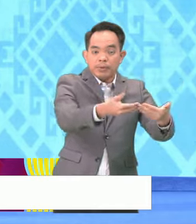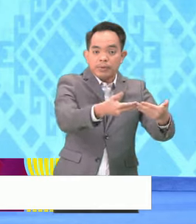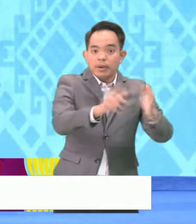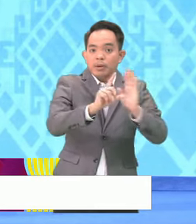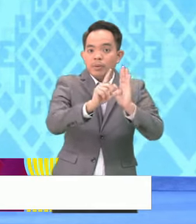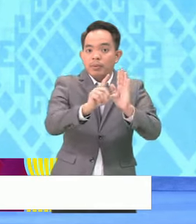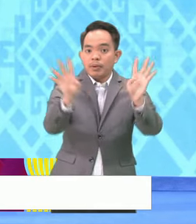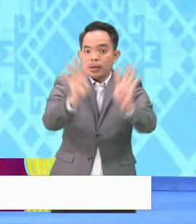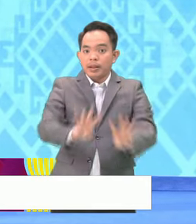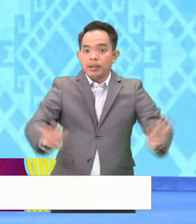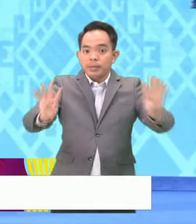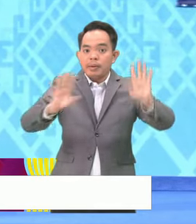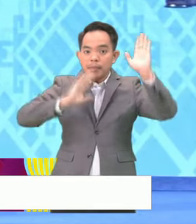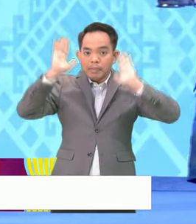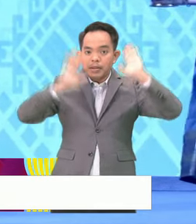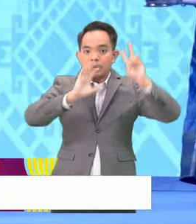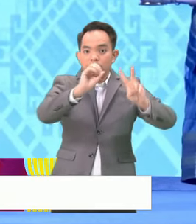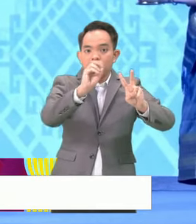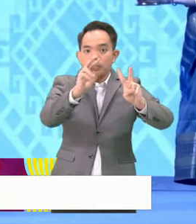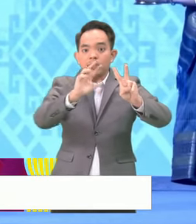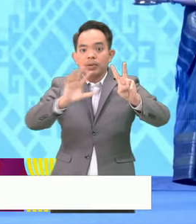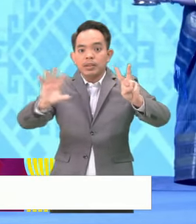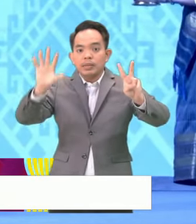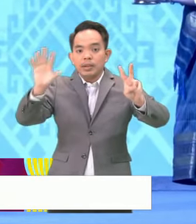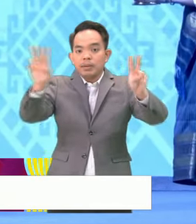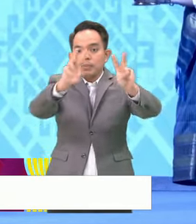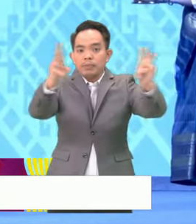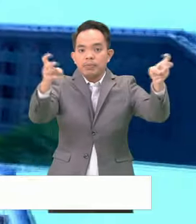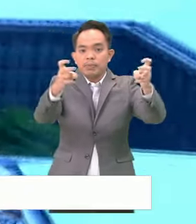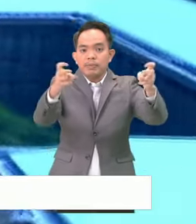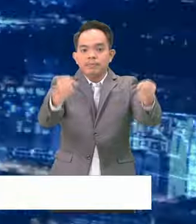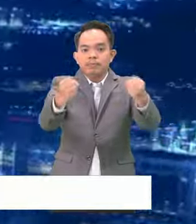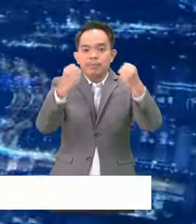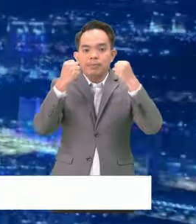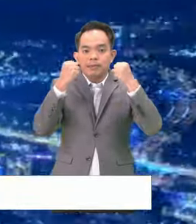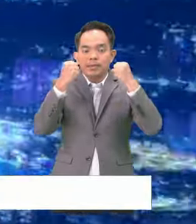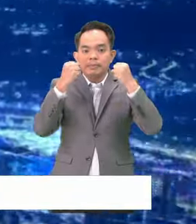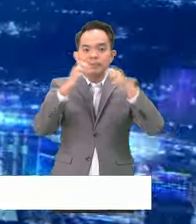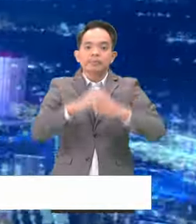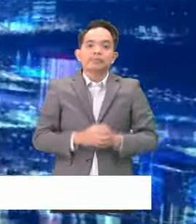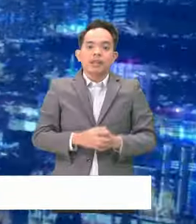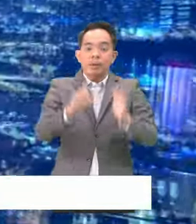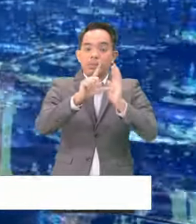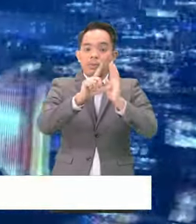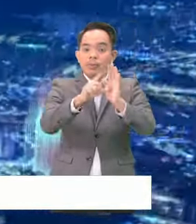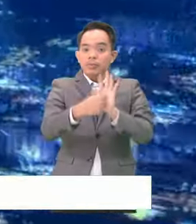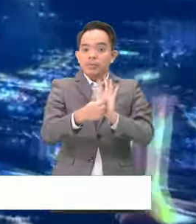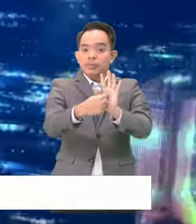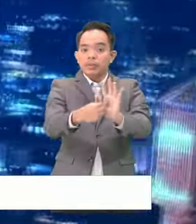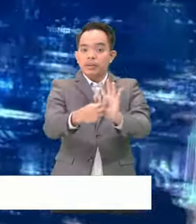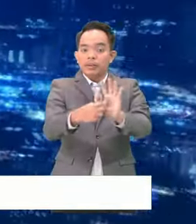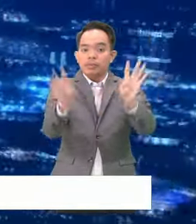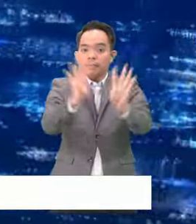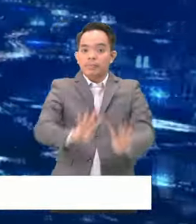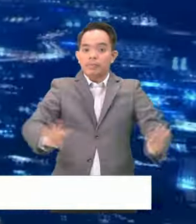turut diperkenalkan ialah logo ASEAN Malaysia 2025 dengan tema keterangkuman dan kemampanan. Logo memaparkan lambang